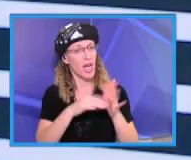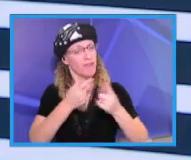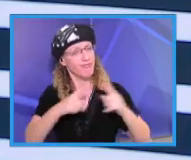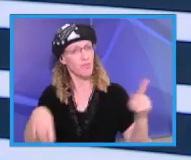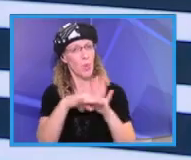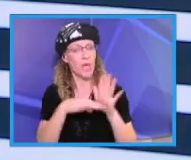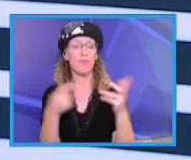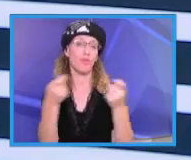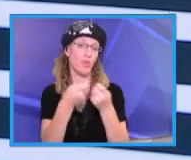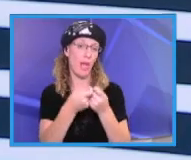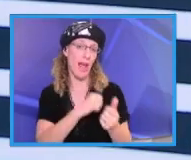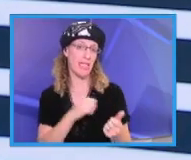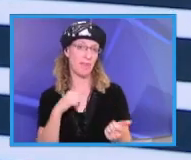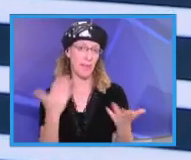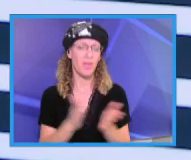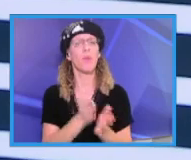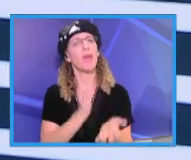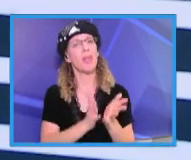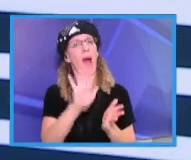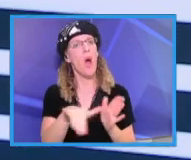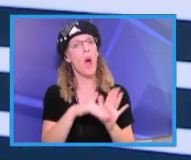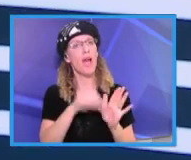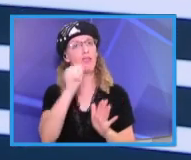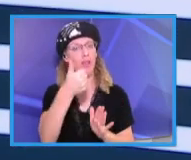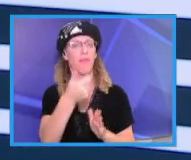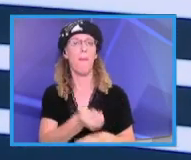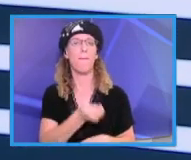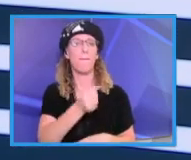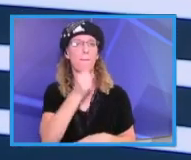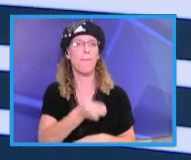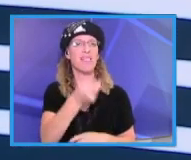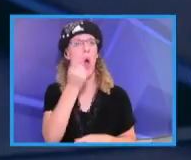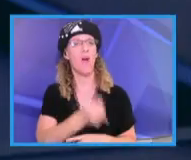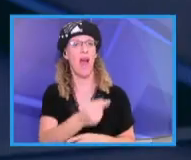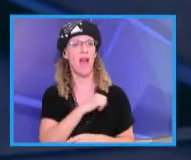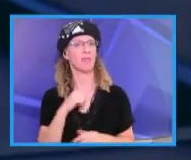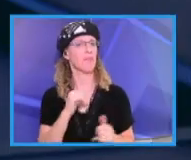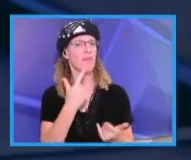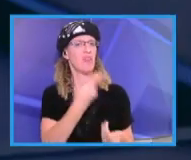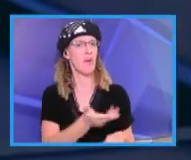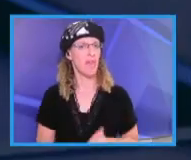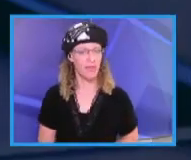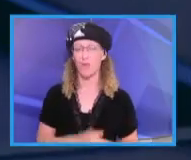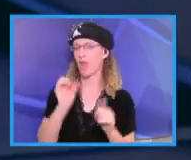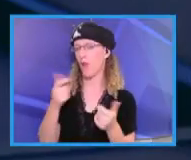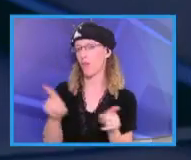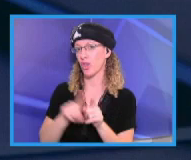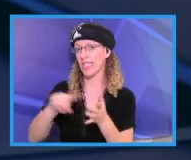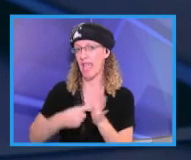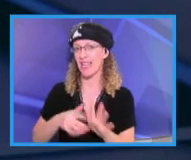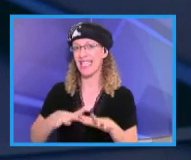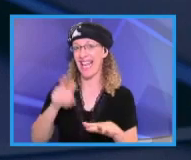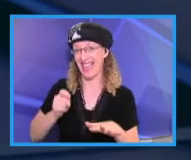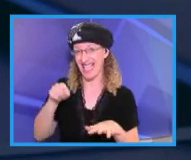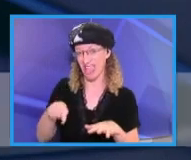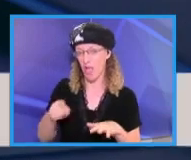נוגעים לעצמאים. בואו נדבר על החוק הראשון, חוק פנסיה חובה לעצמאים. מה אומר החוק הזה? קודם כל, באמת, כמו שציינת, זו כנסת